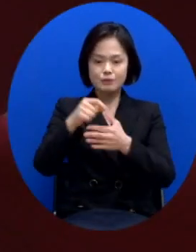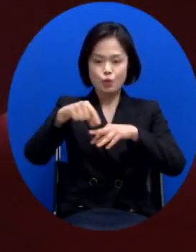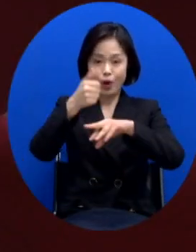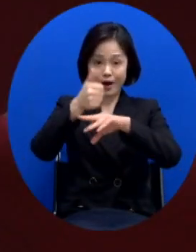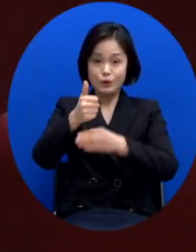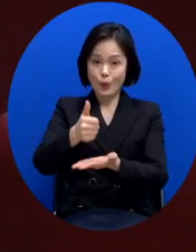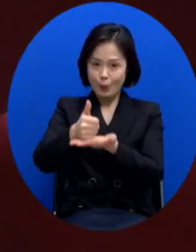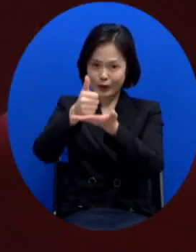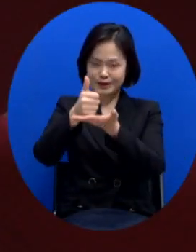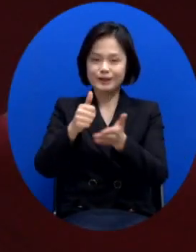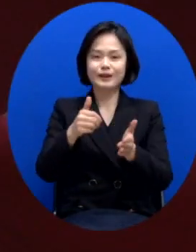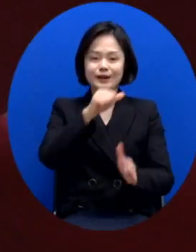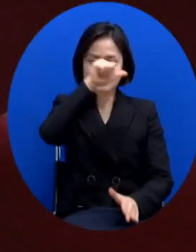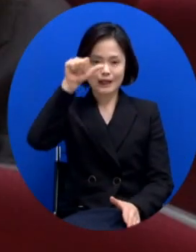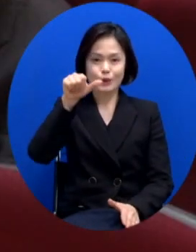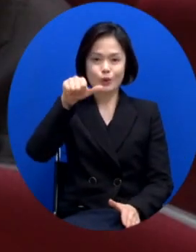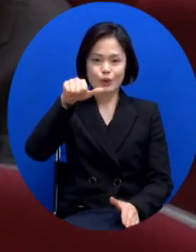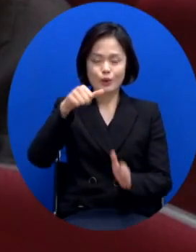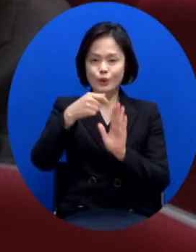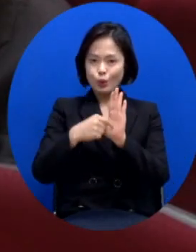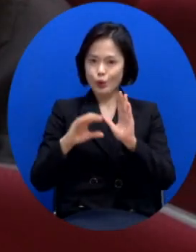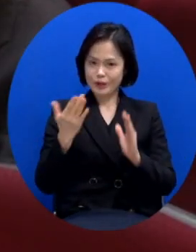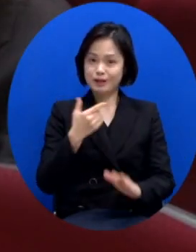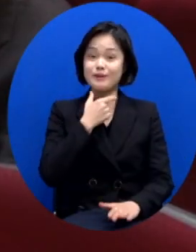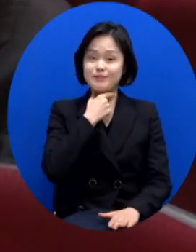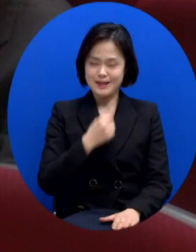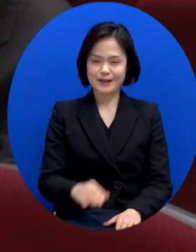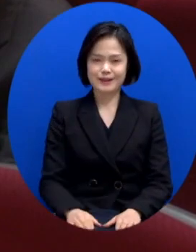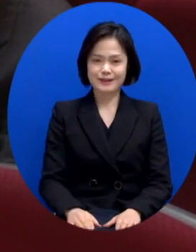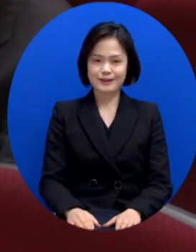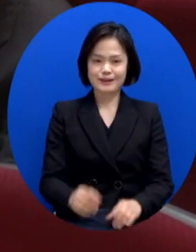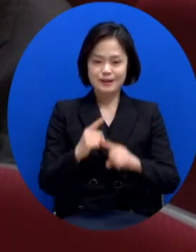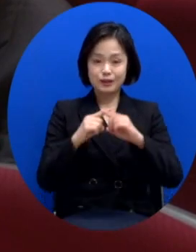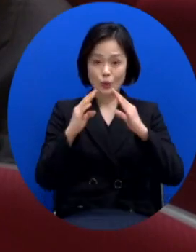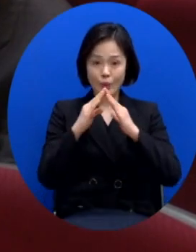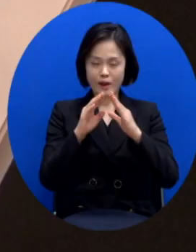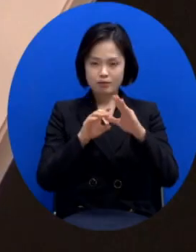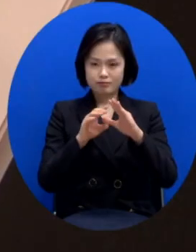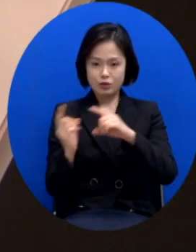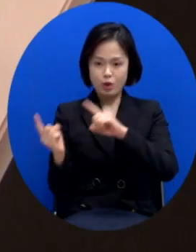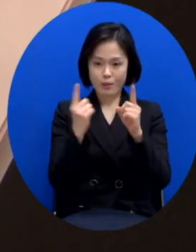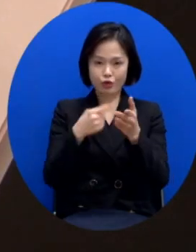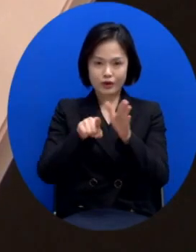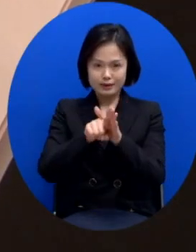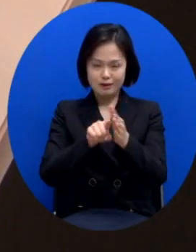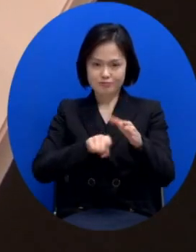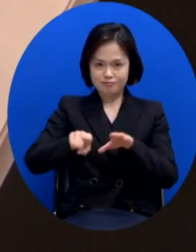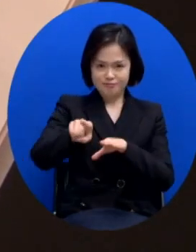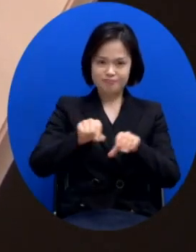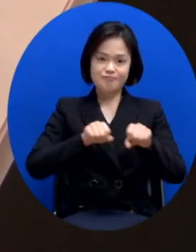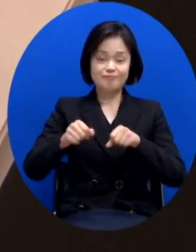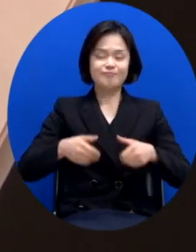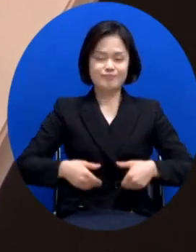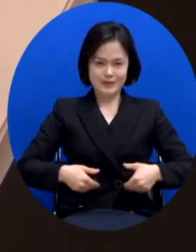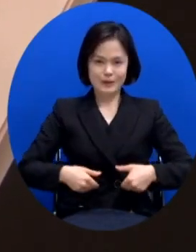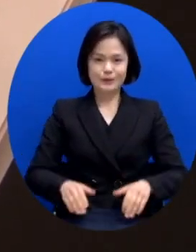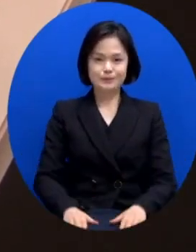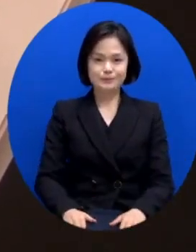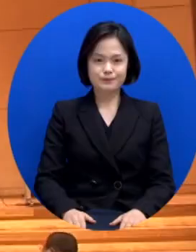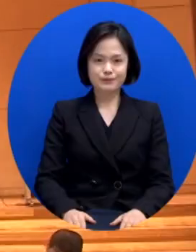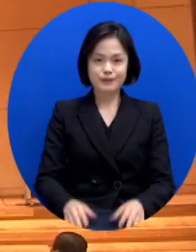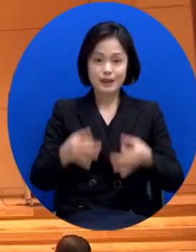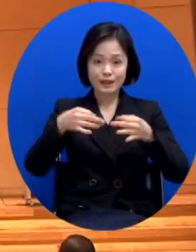하나님의 왕권 아래 한국교회 살리기에 앞장 서야 한다고 말했습니다 신임 대표회장으로 취임한 협동 상 귤의